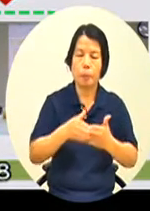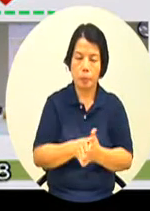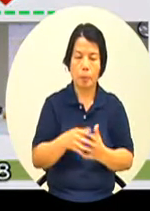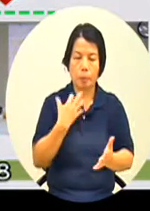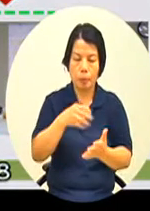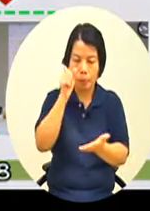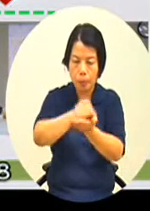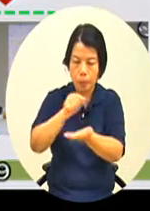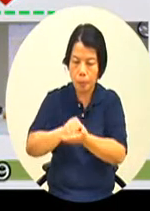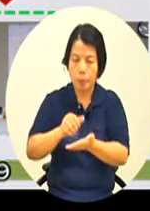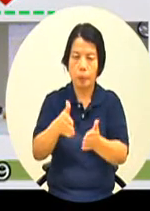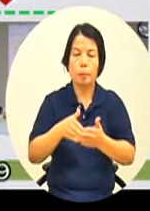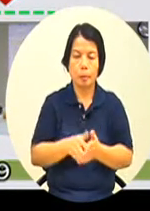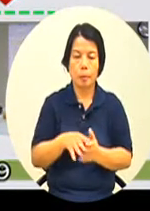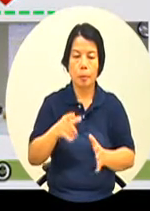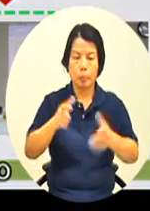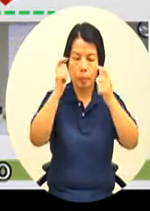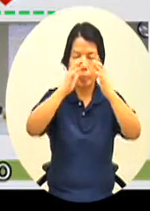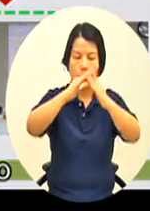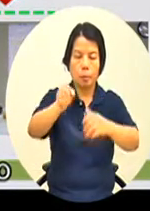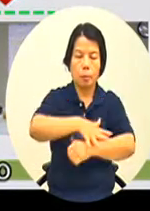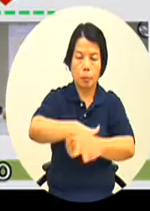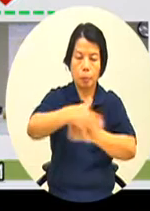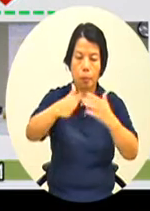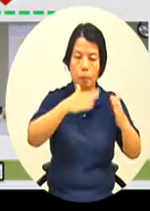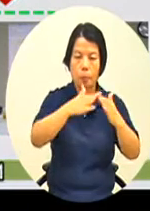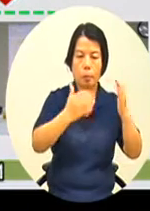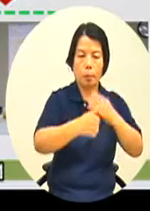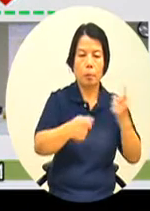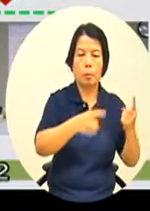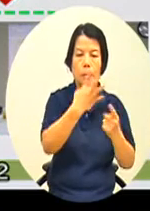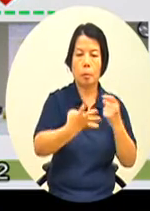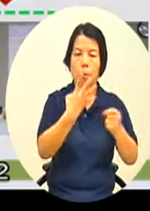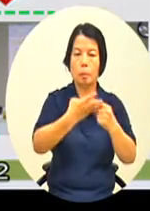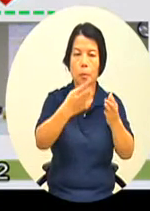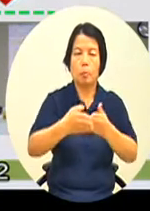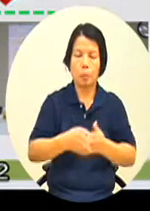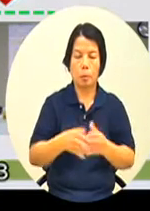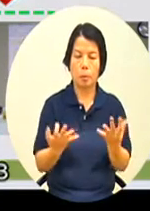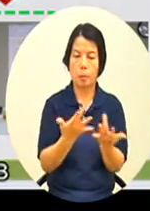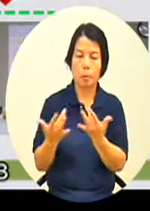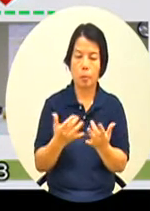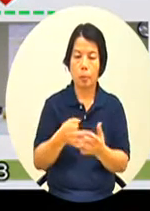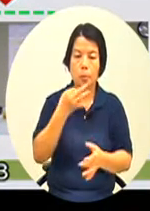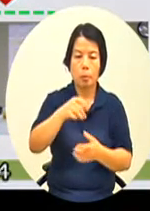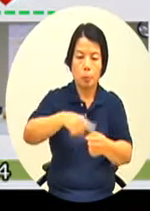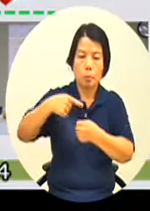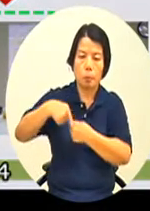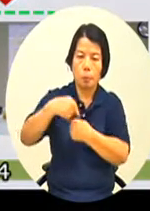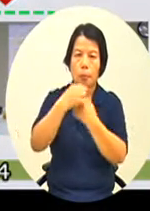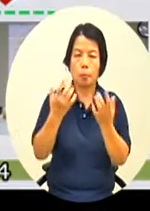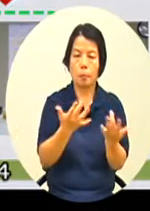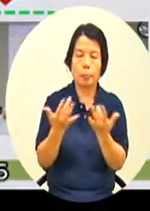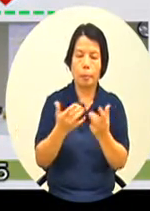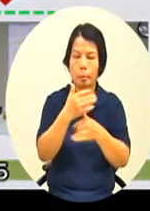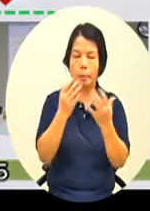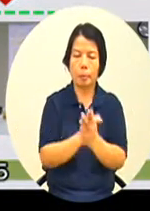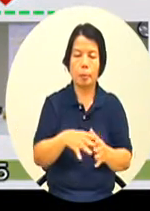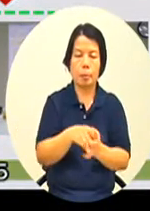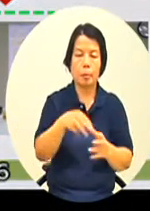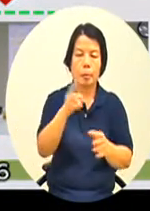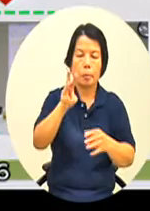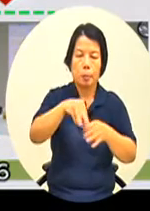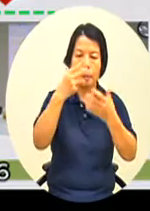录。我们本府各机关学校104人的部分，我们才能申报总共有3862人。我